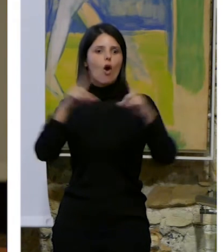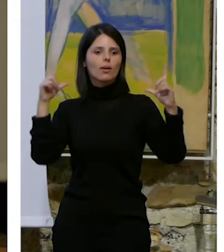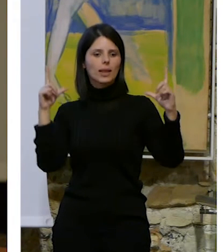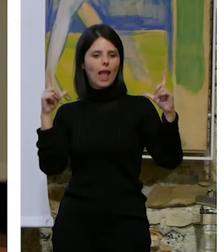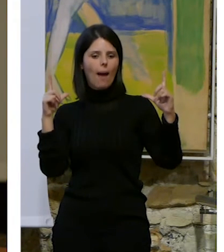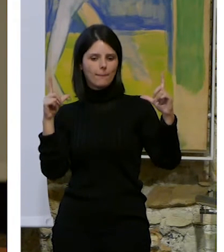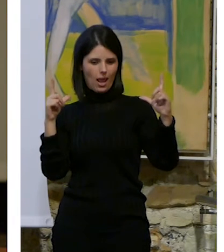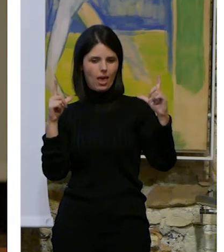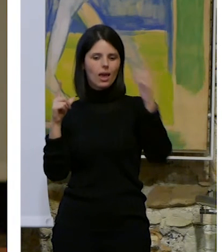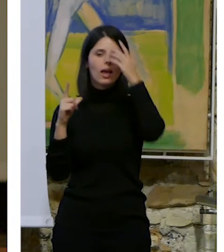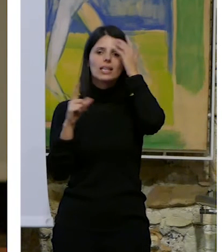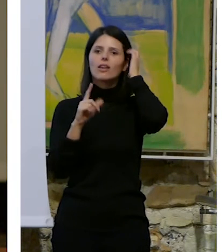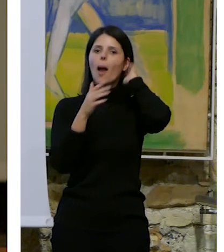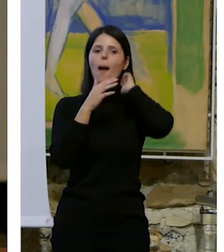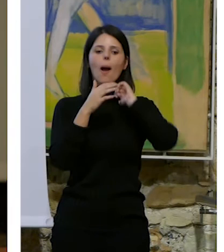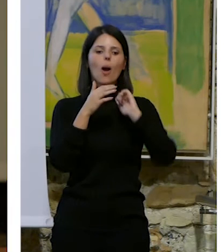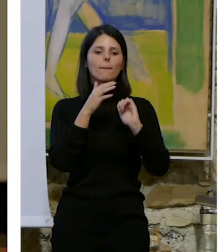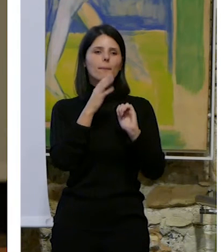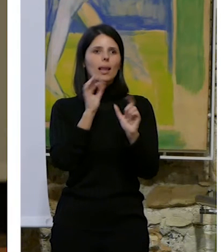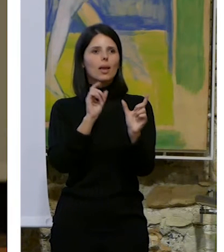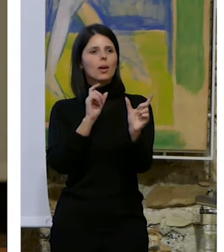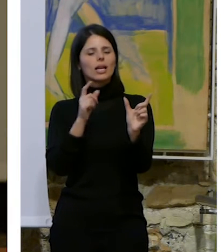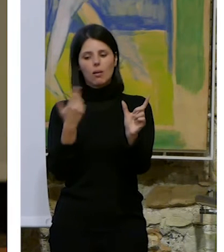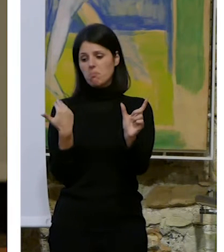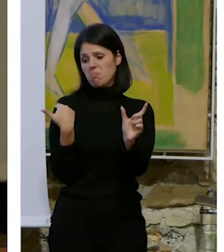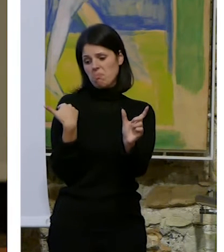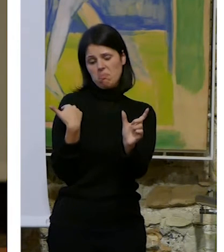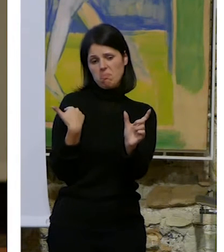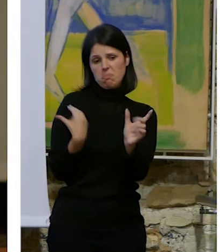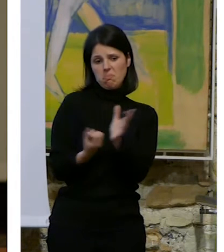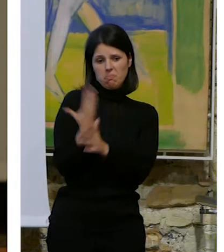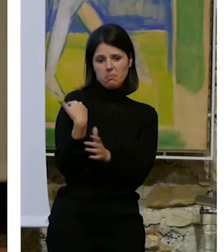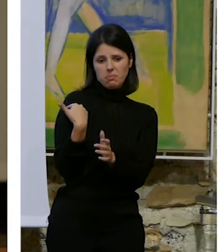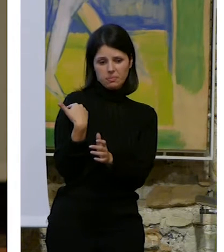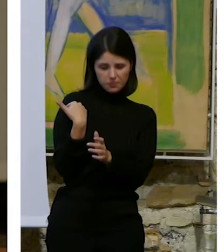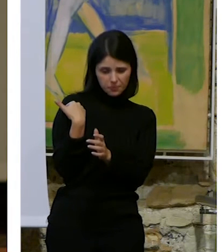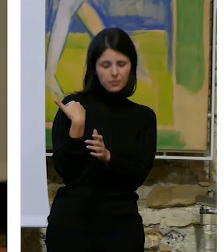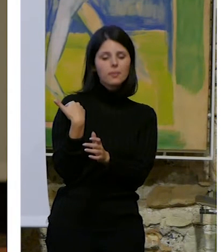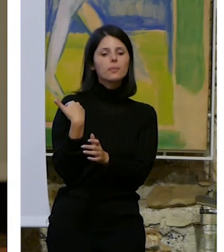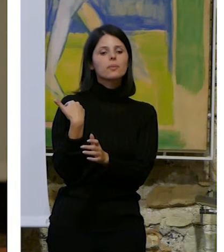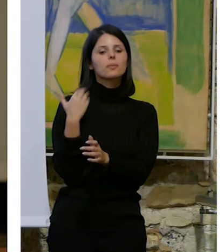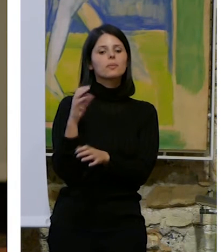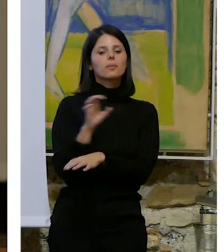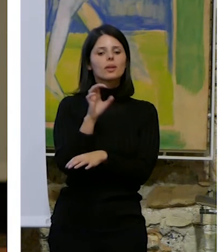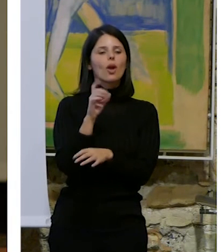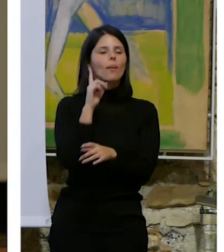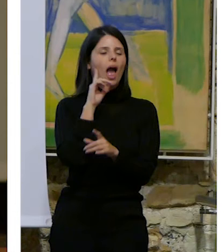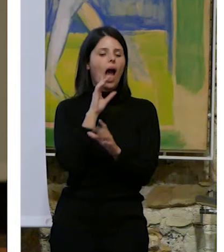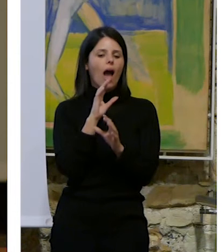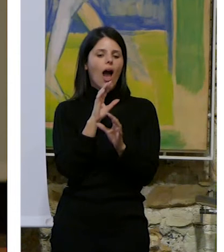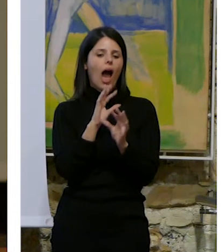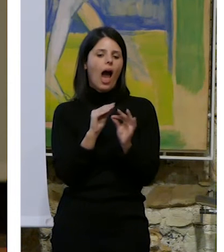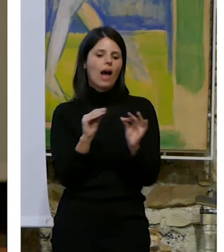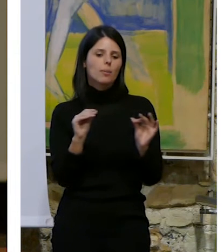parola di bellezza, che è un po' più ambigua perché è recente, lo inventano una parola formidabile che è l'armonia.